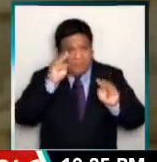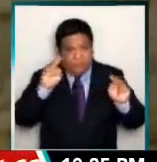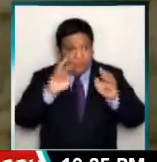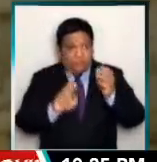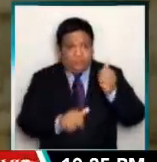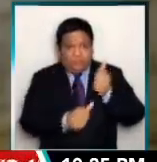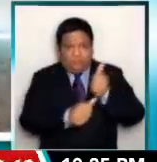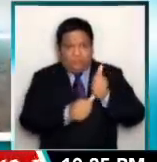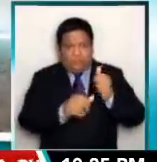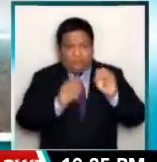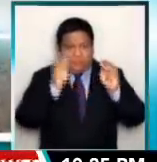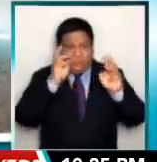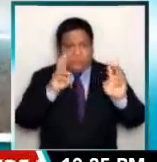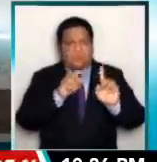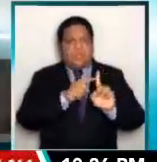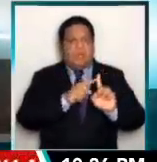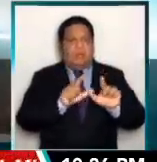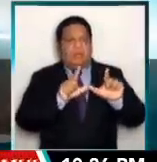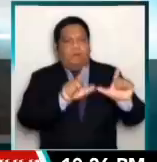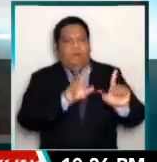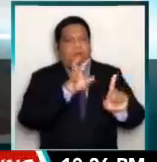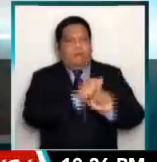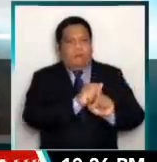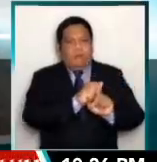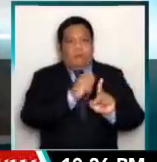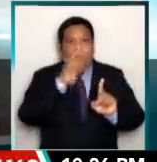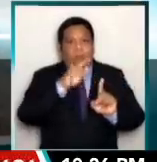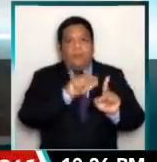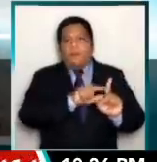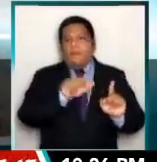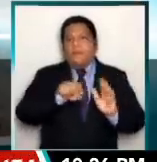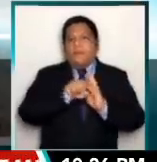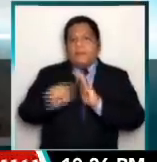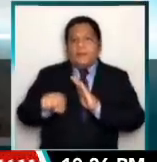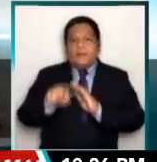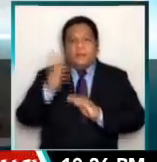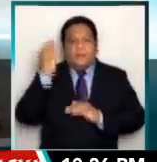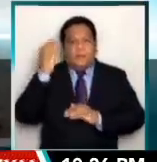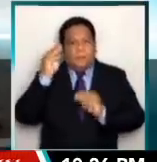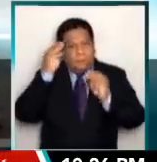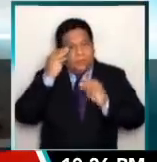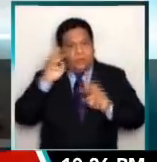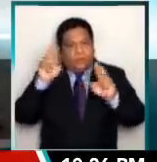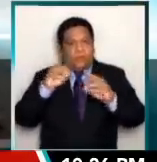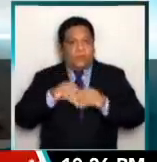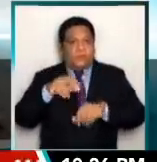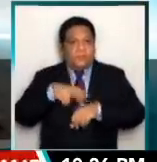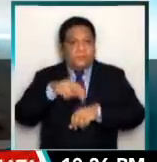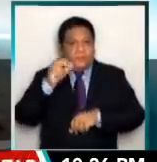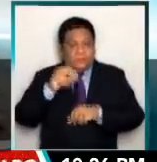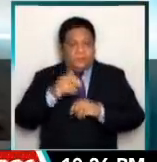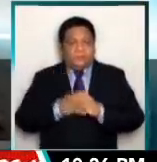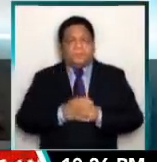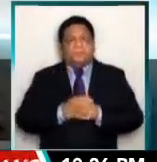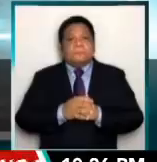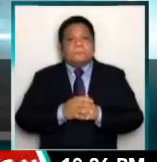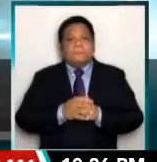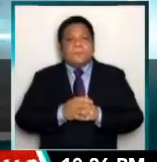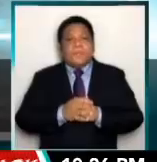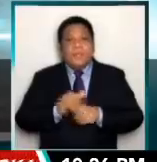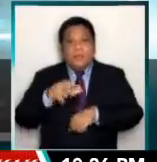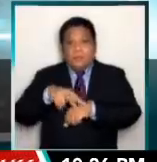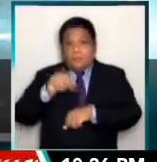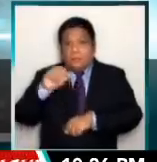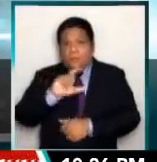III. Naaresto si Cambaya sa isang isla sa Mercedes, Camarines Norte. Ayon sa Camarines Norte Police, natuntun si Cambaya sa tulong